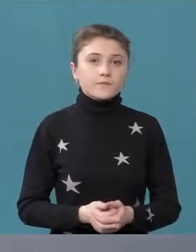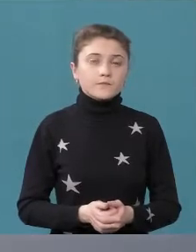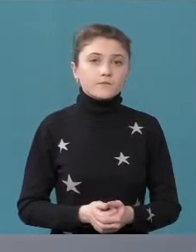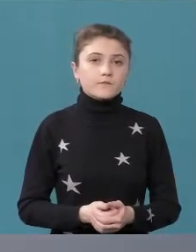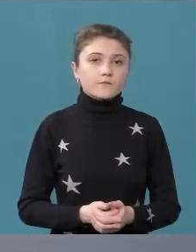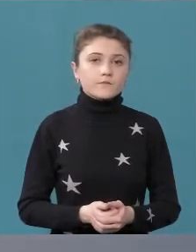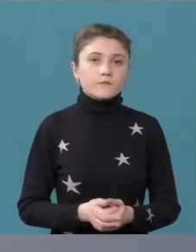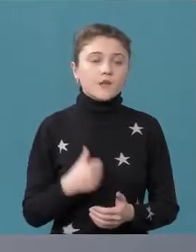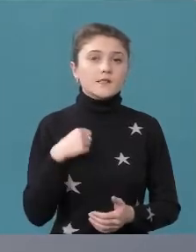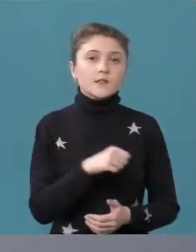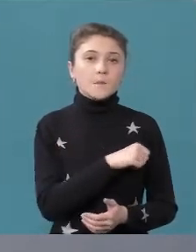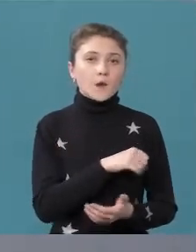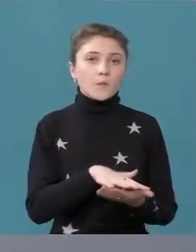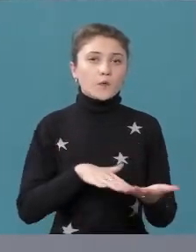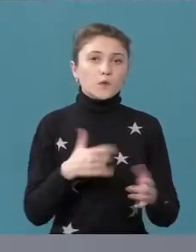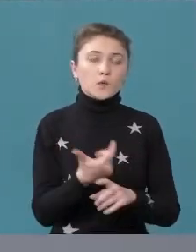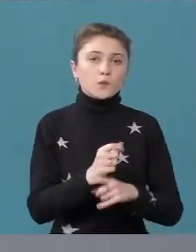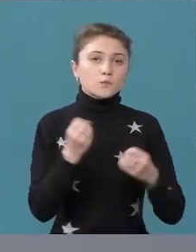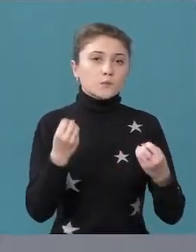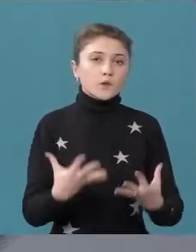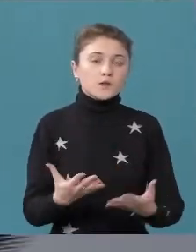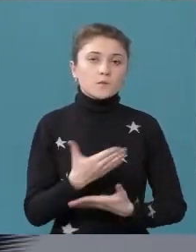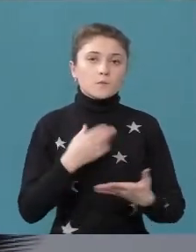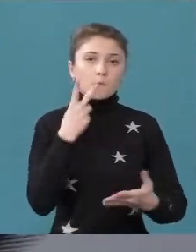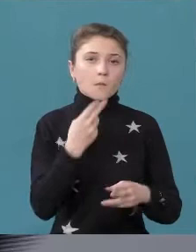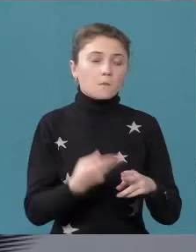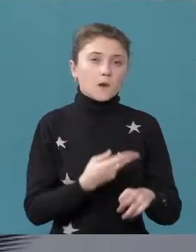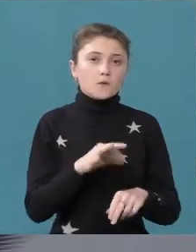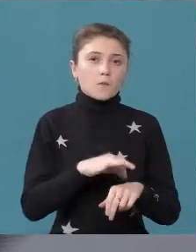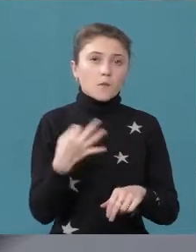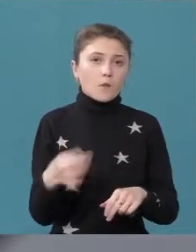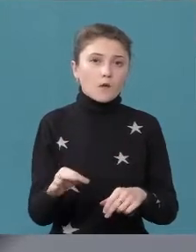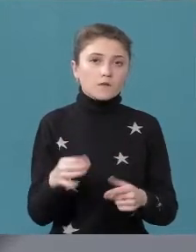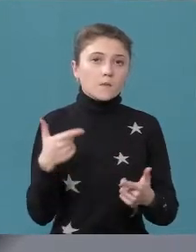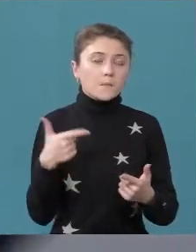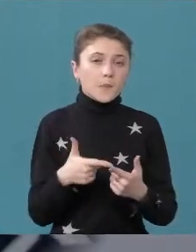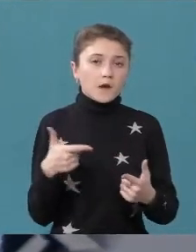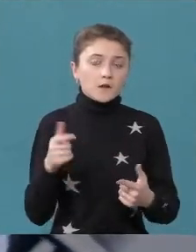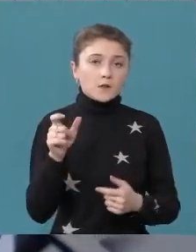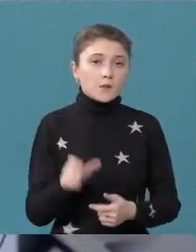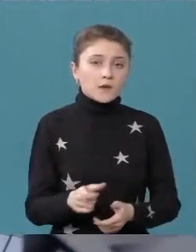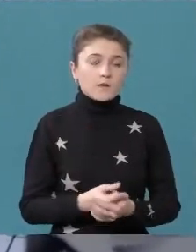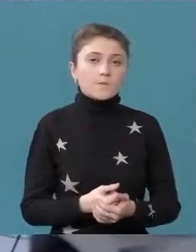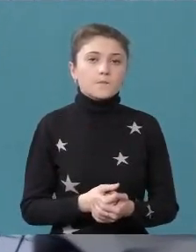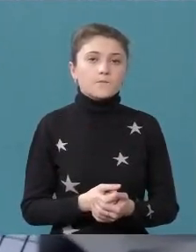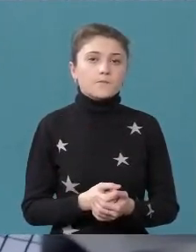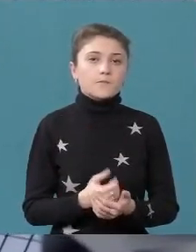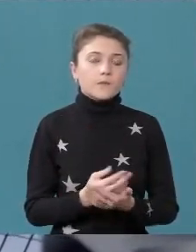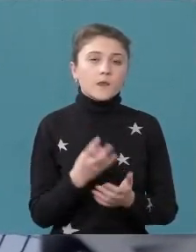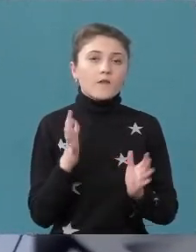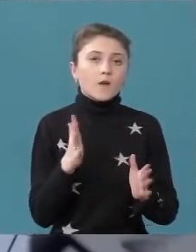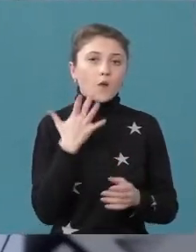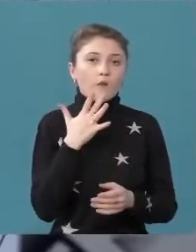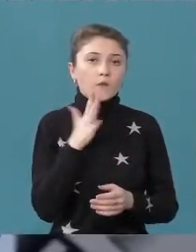Сама процедура дуже проста. Та ось ми зараз бачимо безболісне проколювальне пальчика пацієнту. Ось невеличка краплинка зараз буде